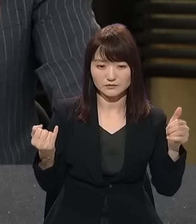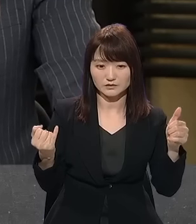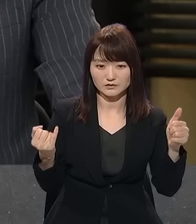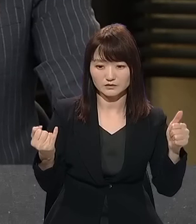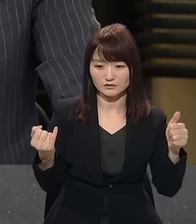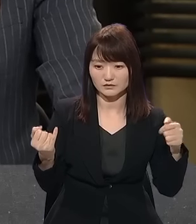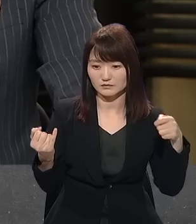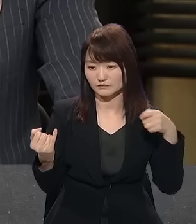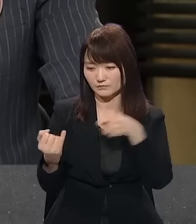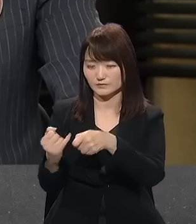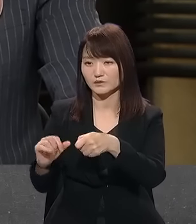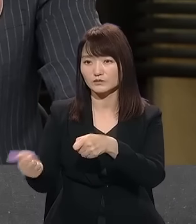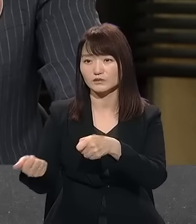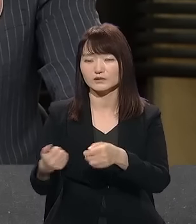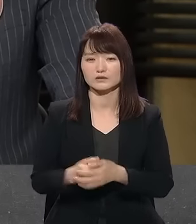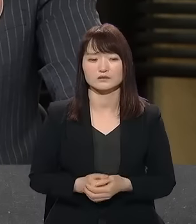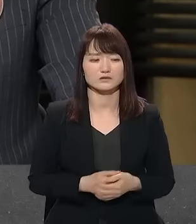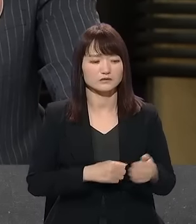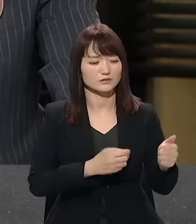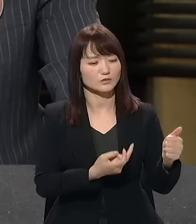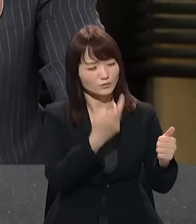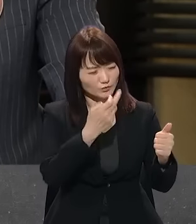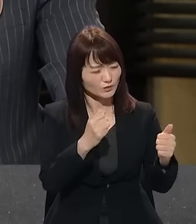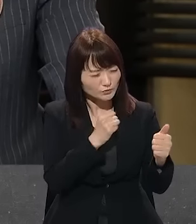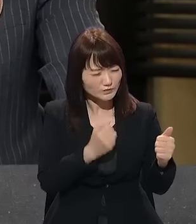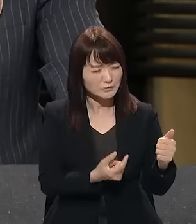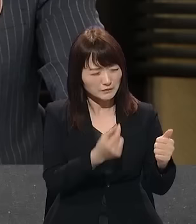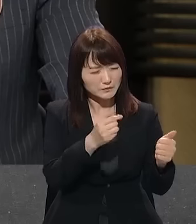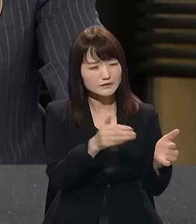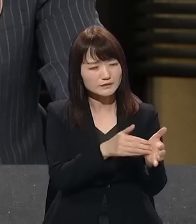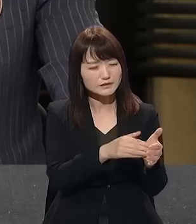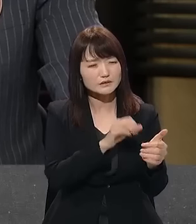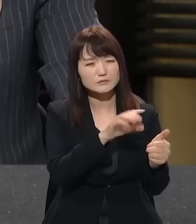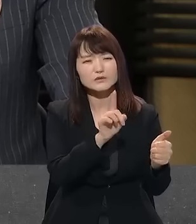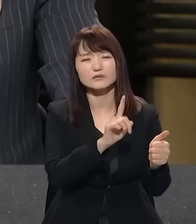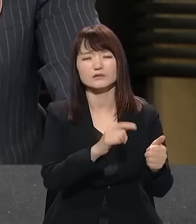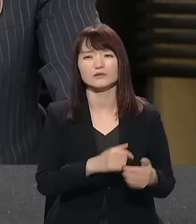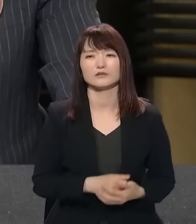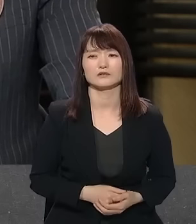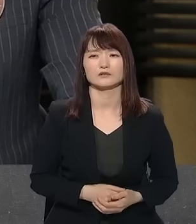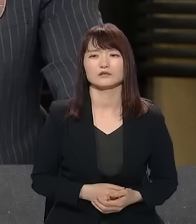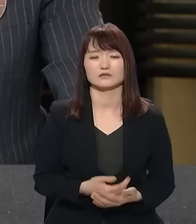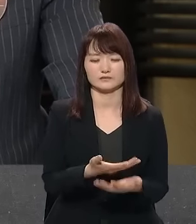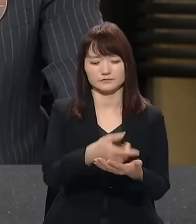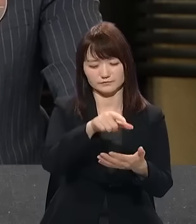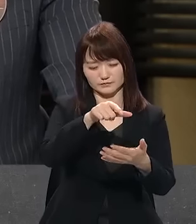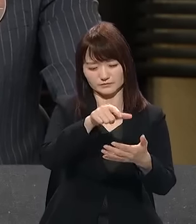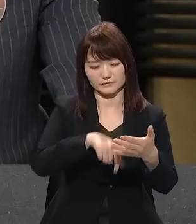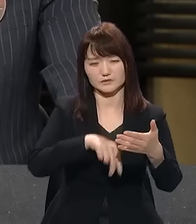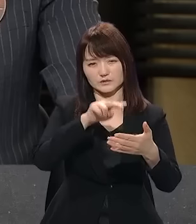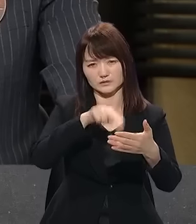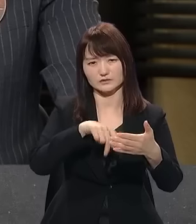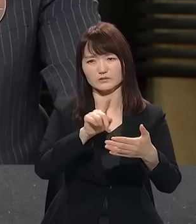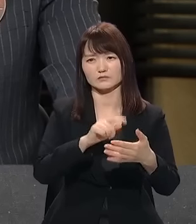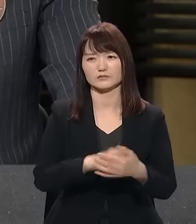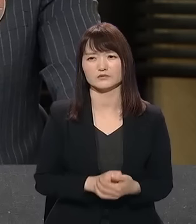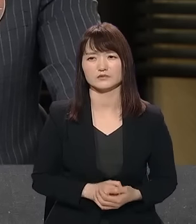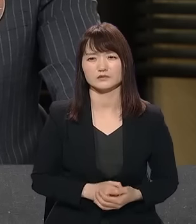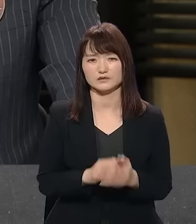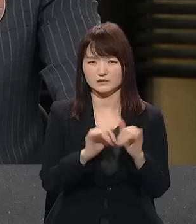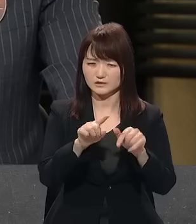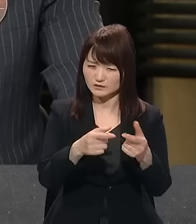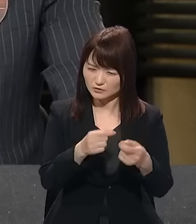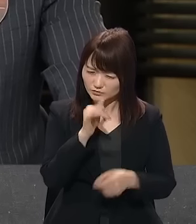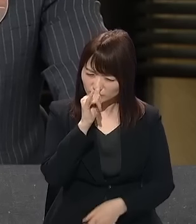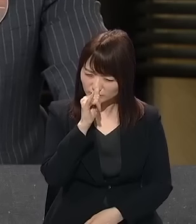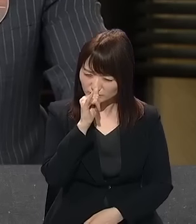보면서 아 오빠 춥다 빨리 끝 자 이게 이게 제가이 자료 기록을 보면서 야 인간이 정말 이럴